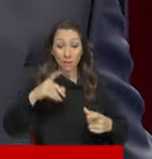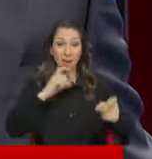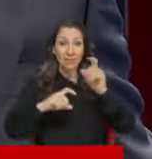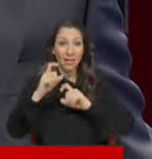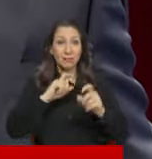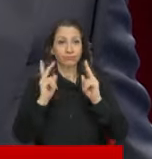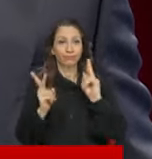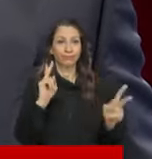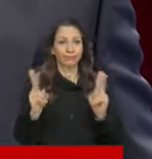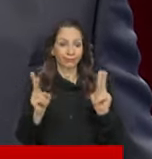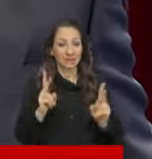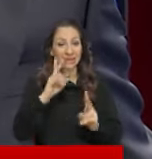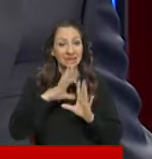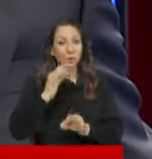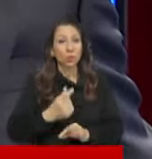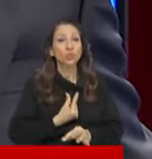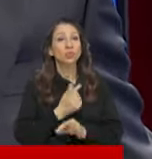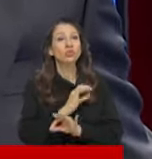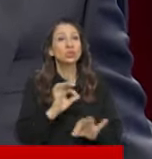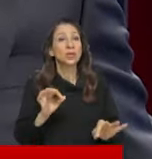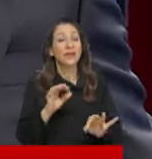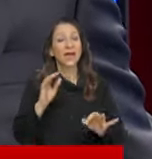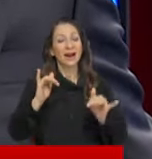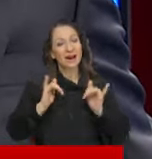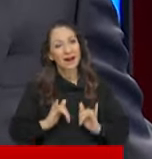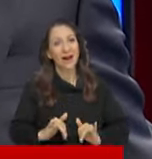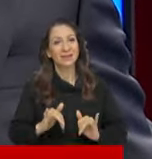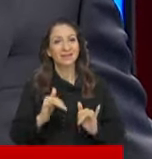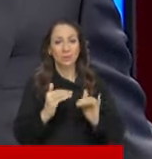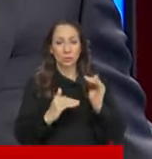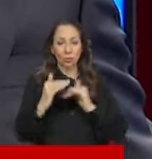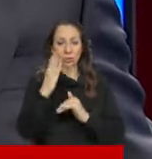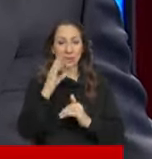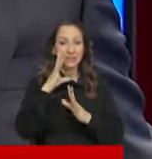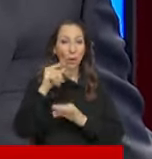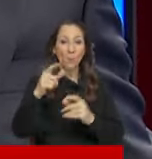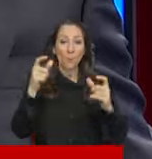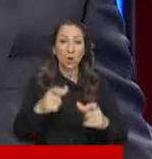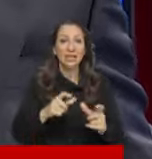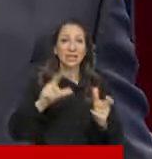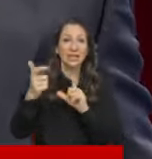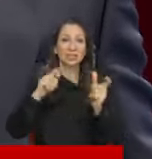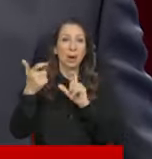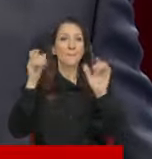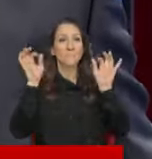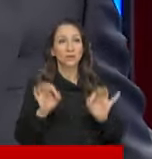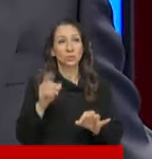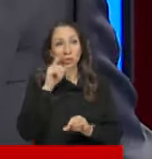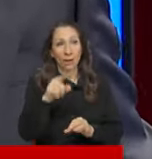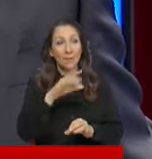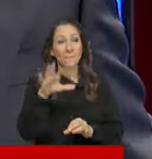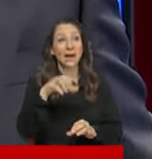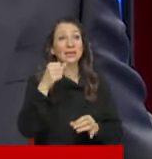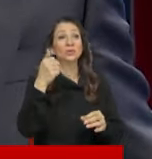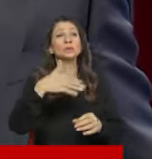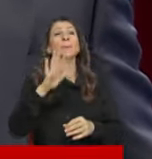kaynak insanların umutsuzluğun ve refah seviyesi yüksek olan insanların o bölgeden taşınmaya başlamış olmasından kaynak